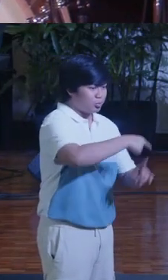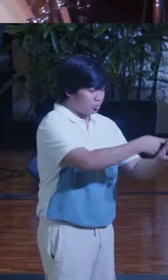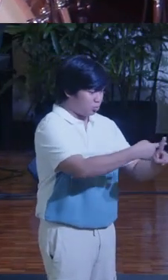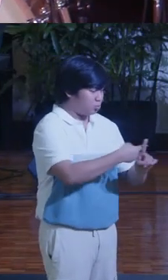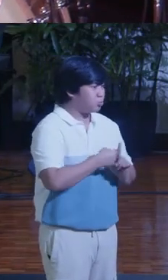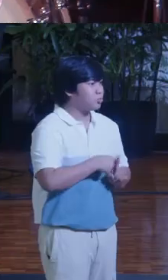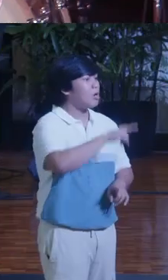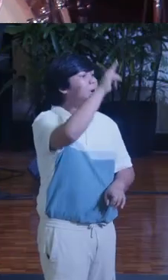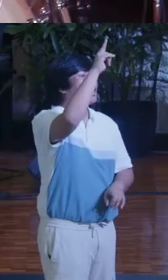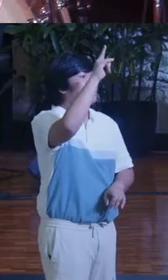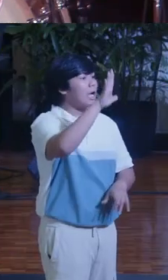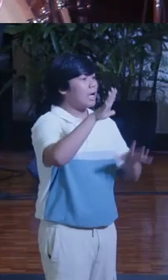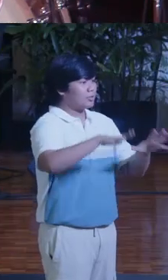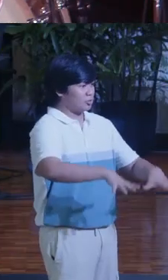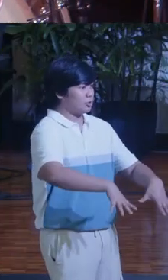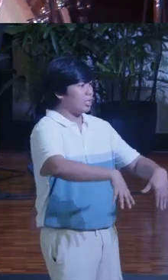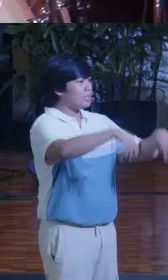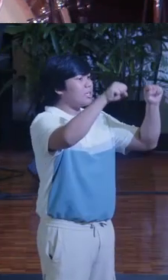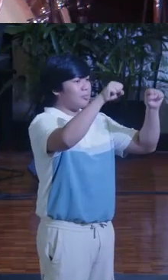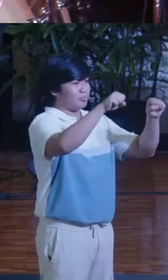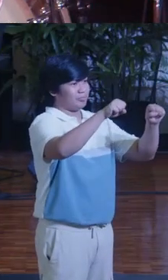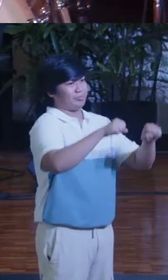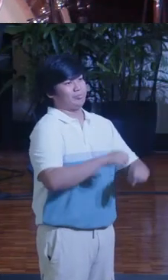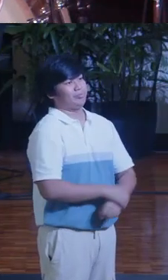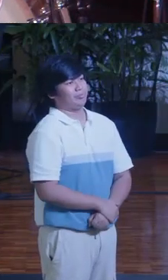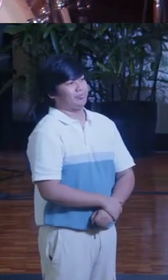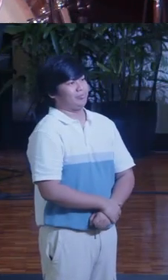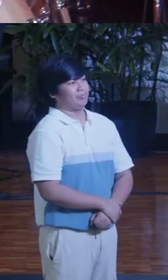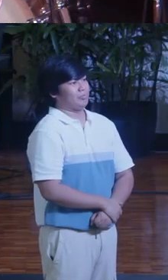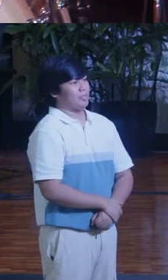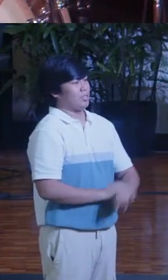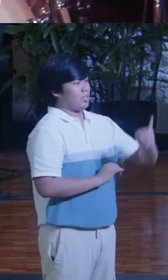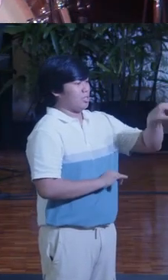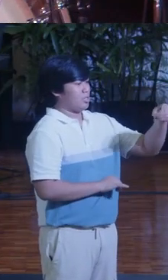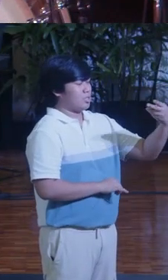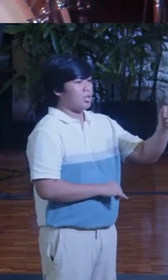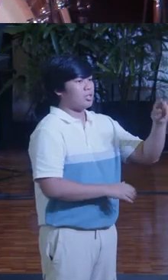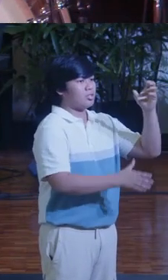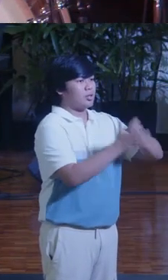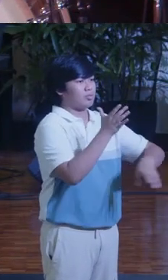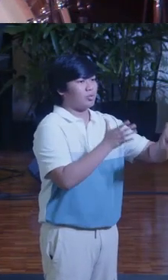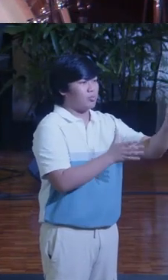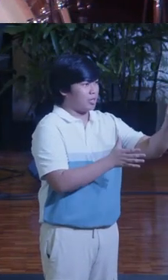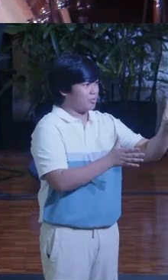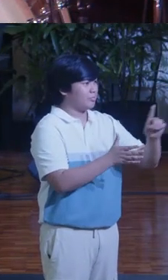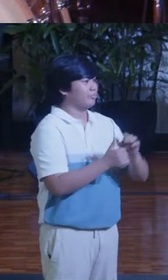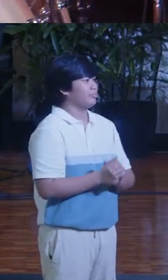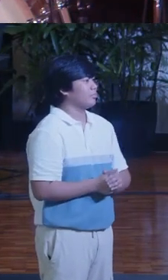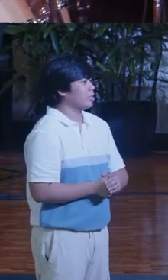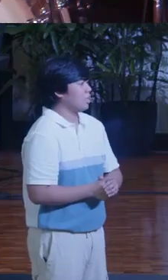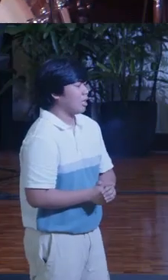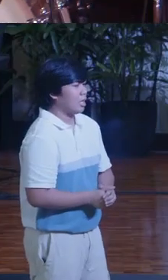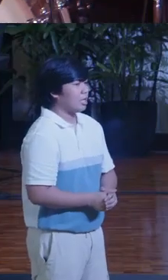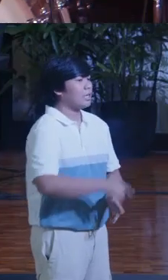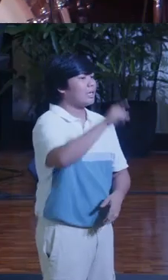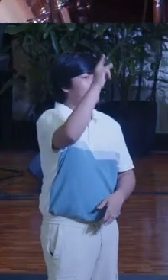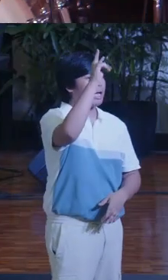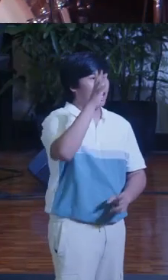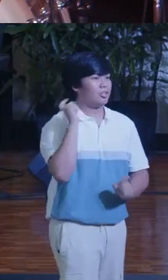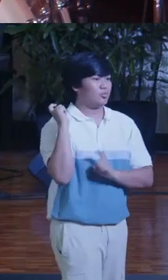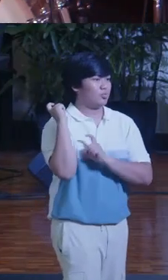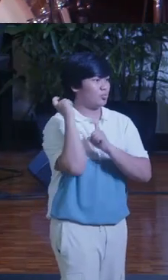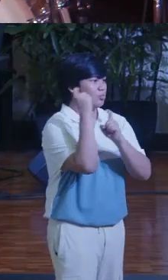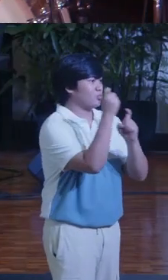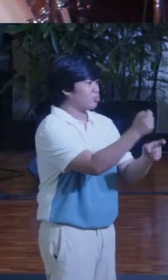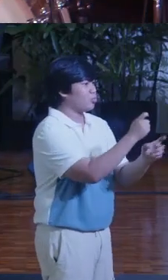Diyos supernaturally. John chapter 1 verses 12 to 13. And to them, but to them